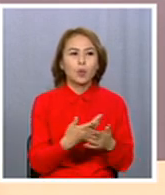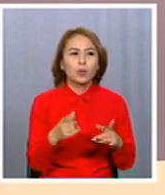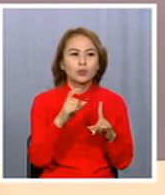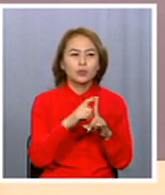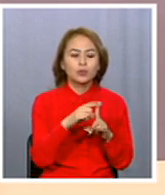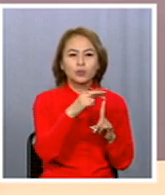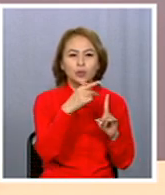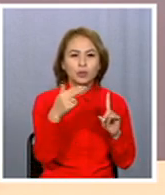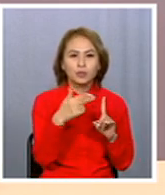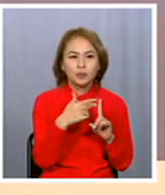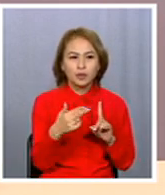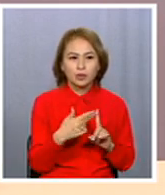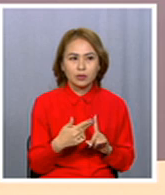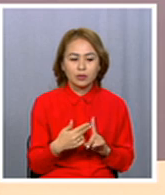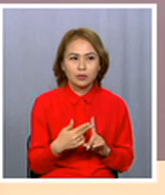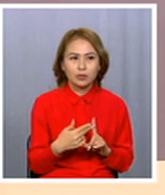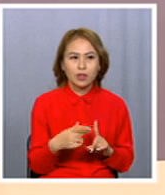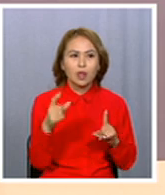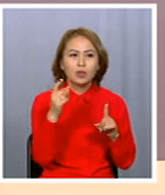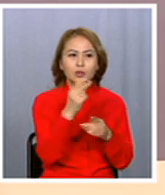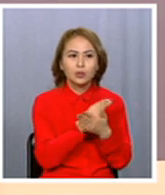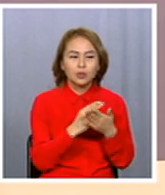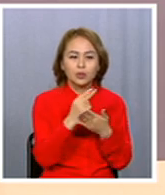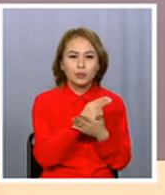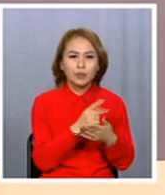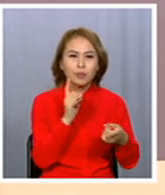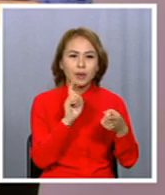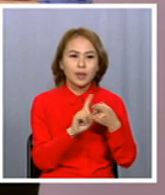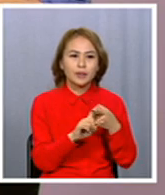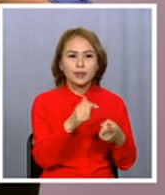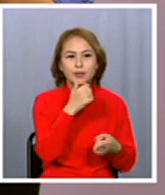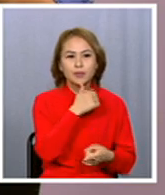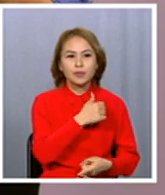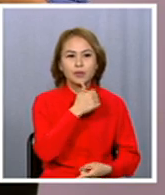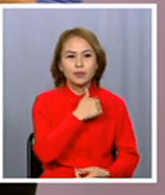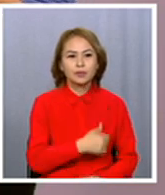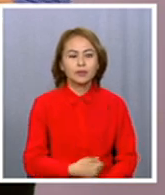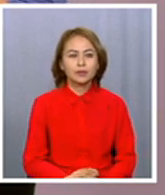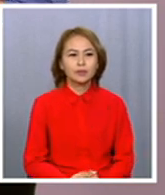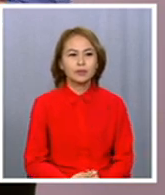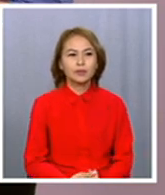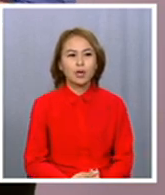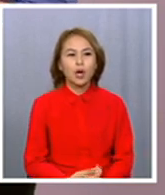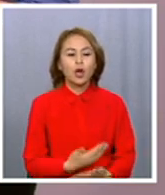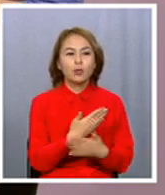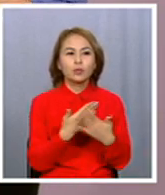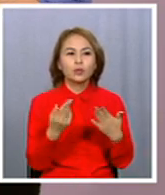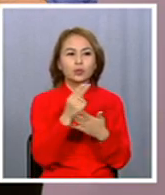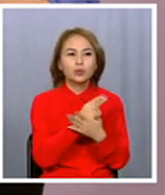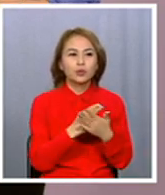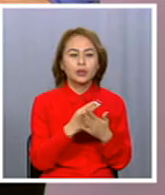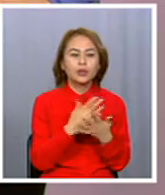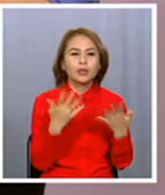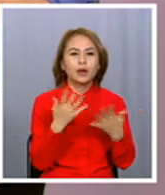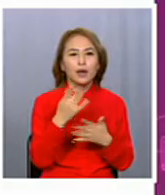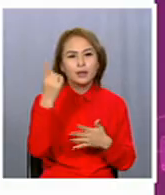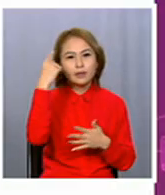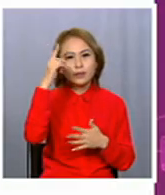сөйлемдерді суретпен байланыстырып көрейік. Бұл сурет қай ертегіден